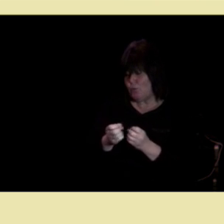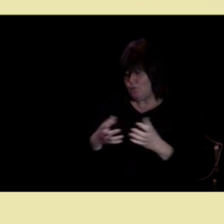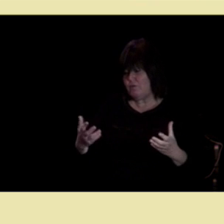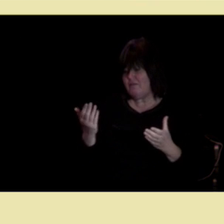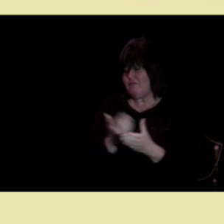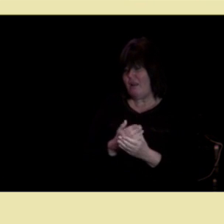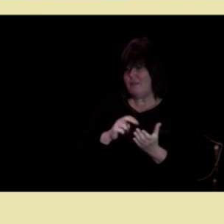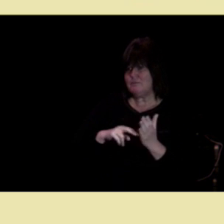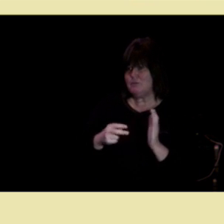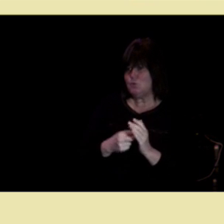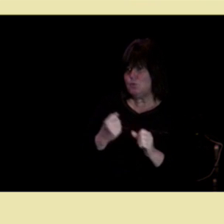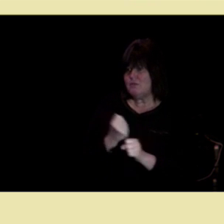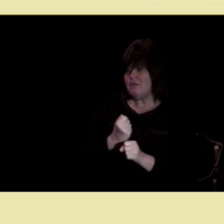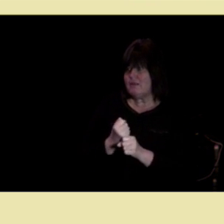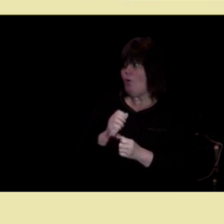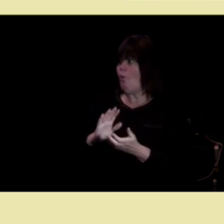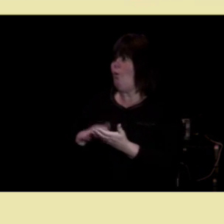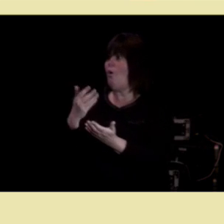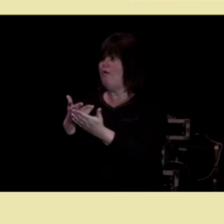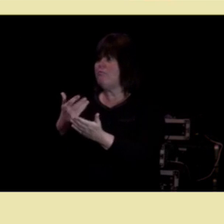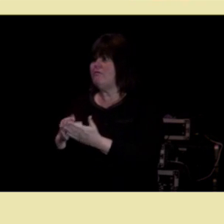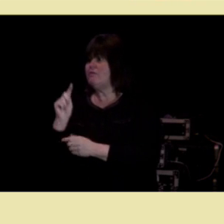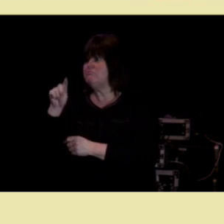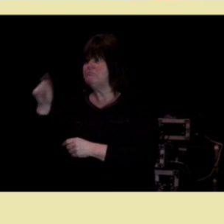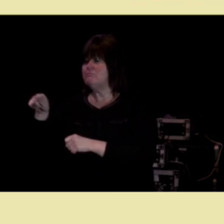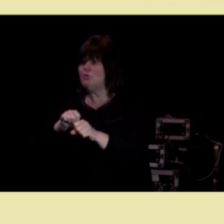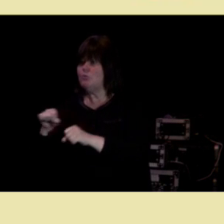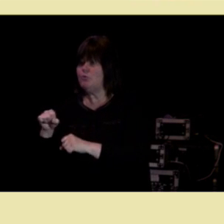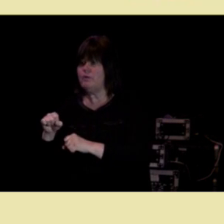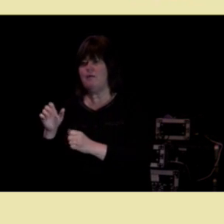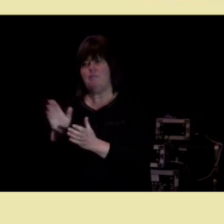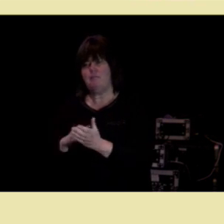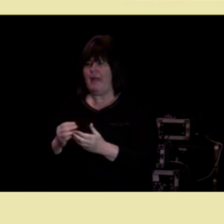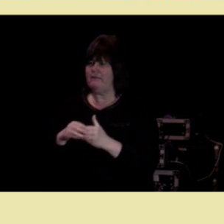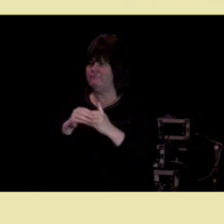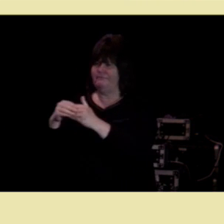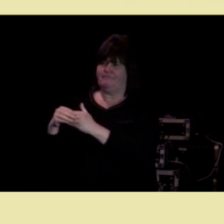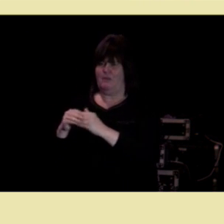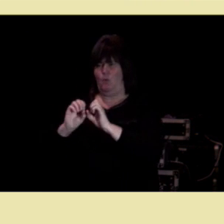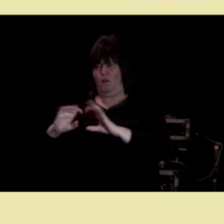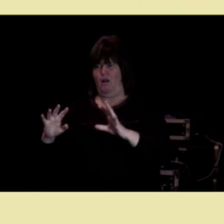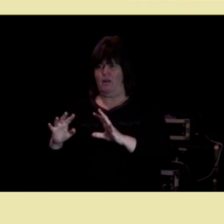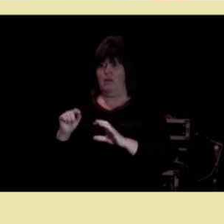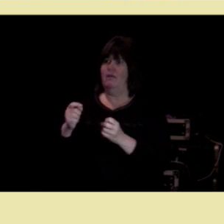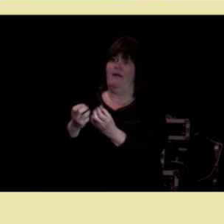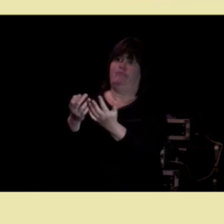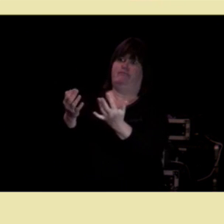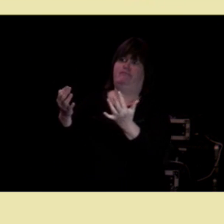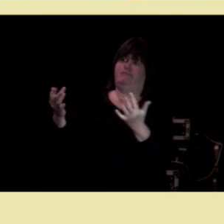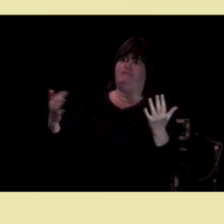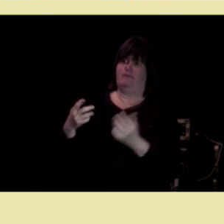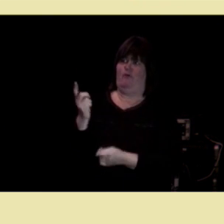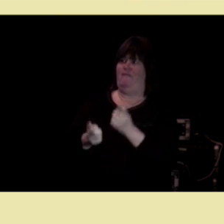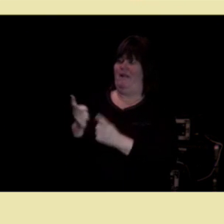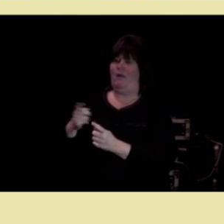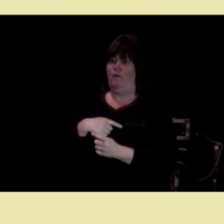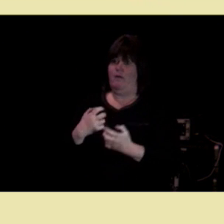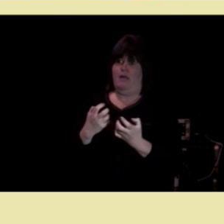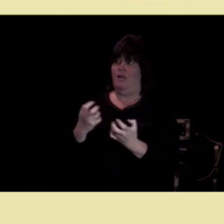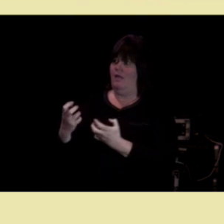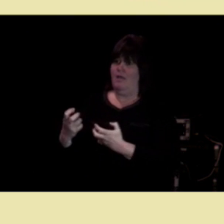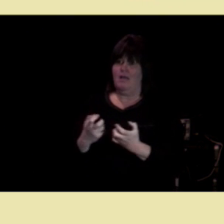at de anbefalingene som kommer ut i kommunen er mer entydige og klare. Det et mylder å velge mellom, og vi vet ikke våre armer også.